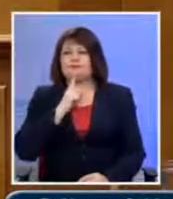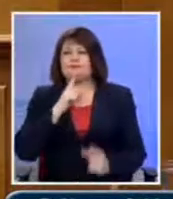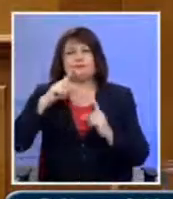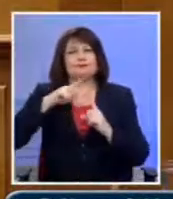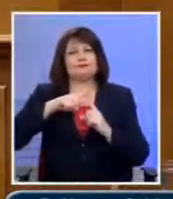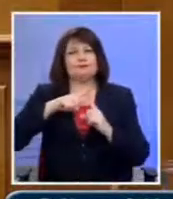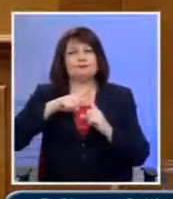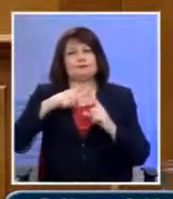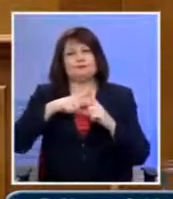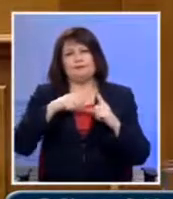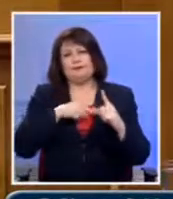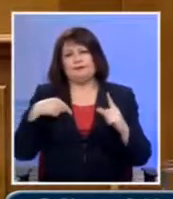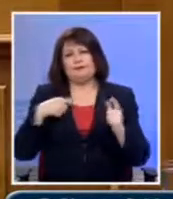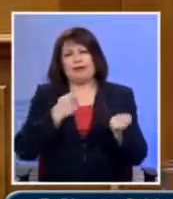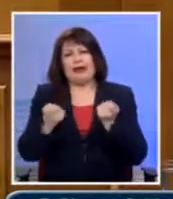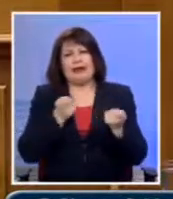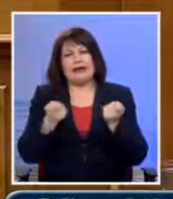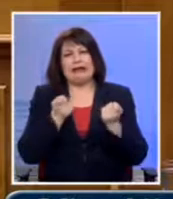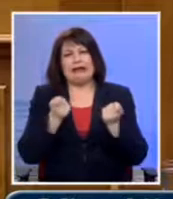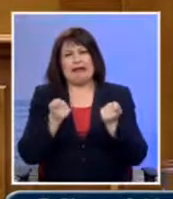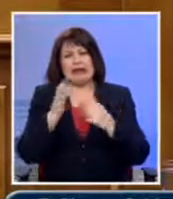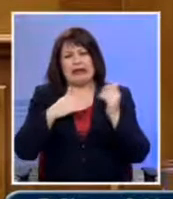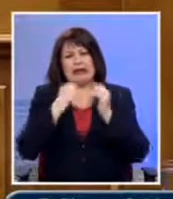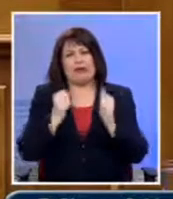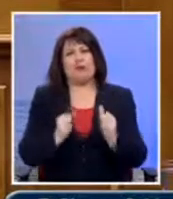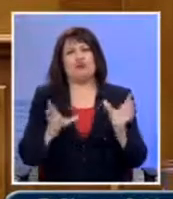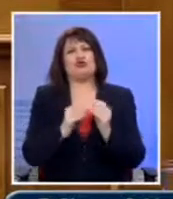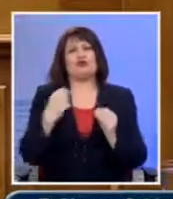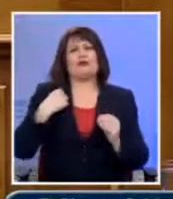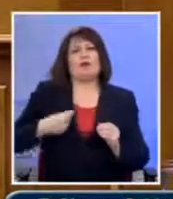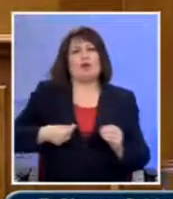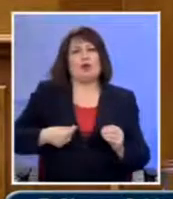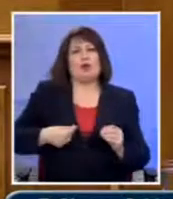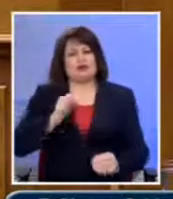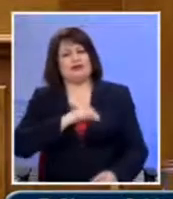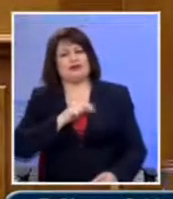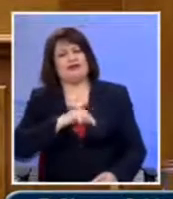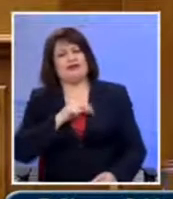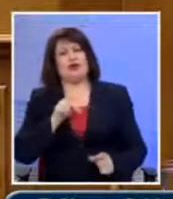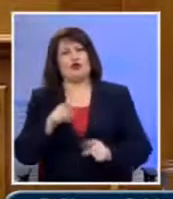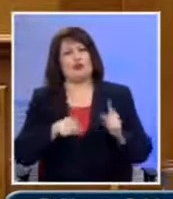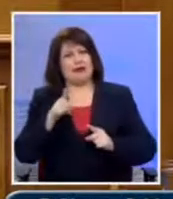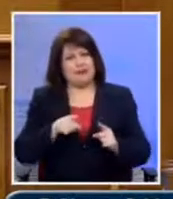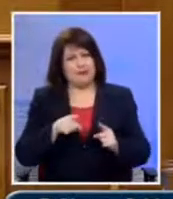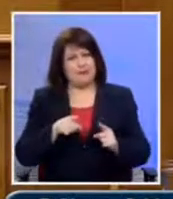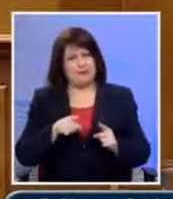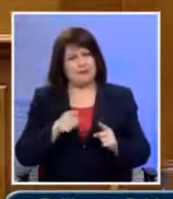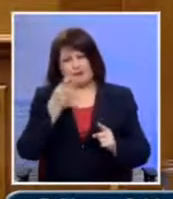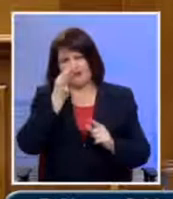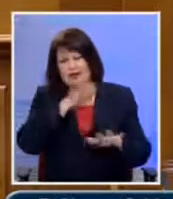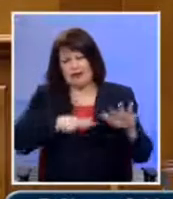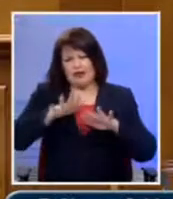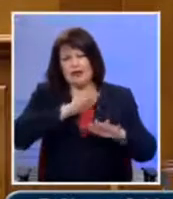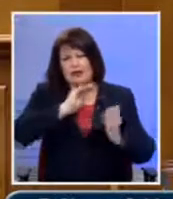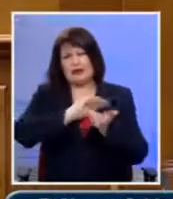τεχνοδιοικητική δομή στο δημόσιο, καθώς επίσης και συμφέροντα εμπολής διαφθοράς και